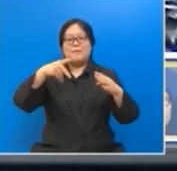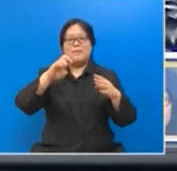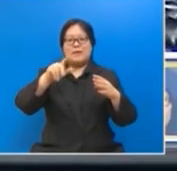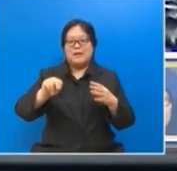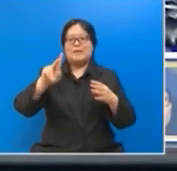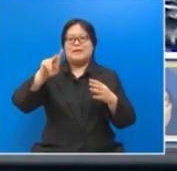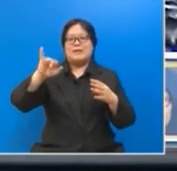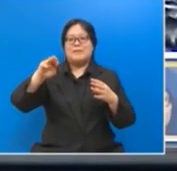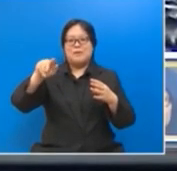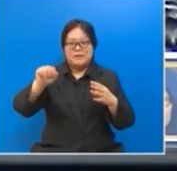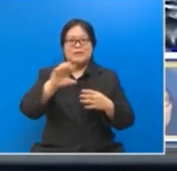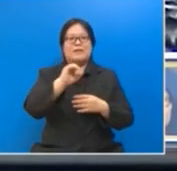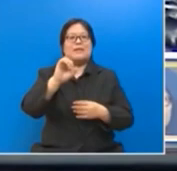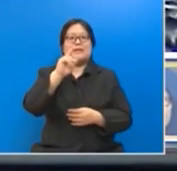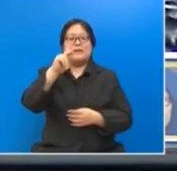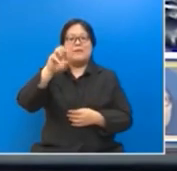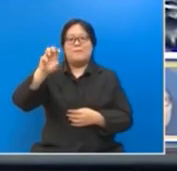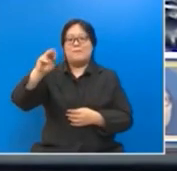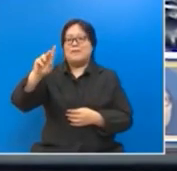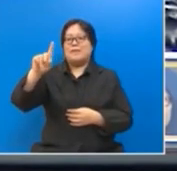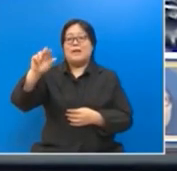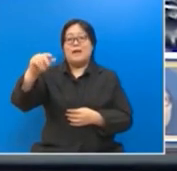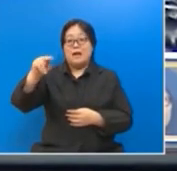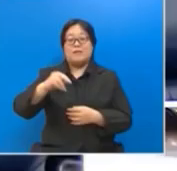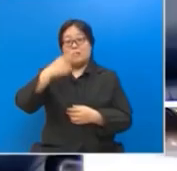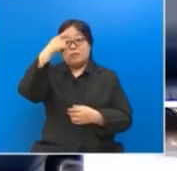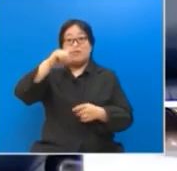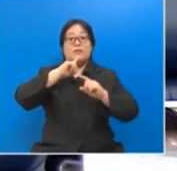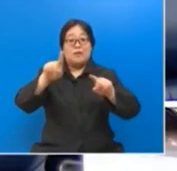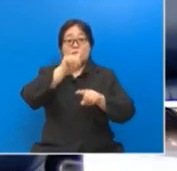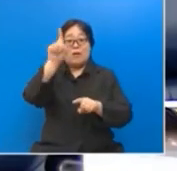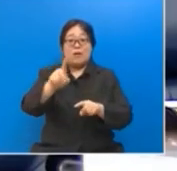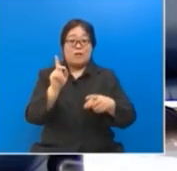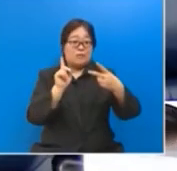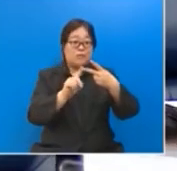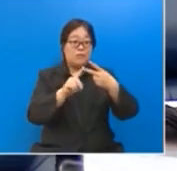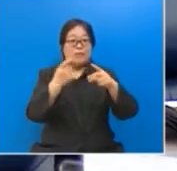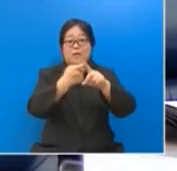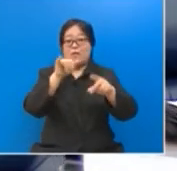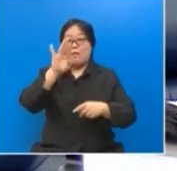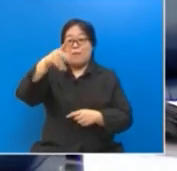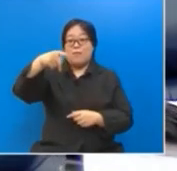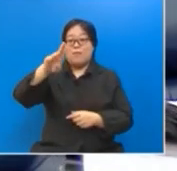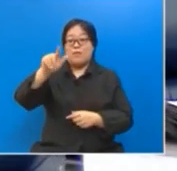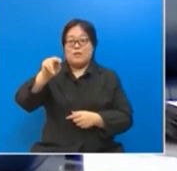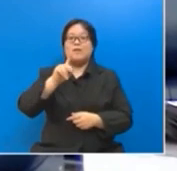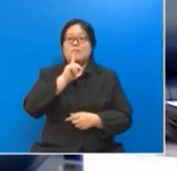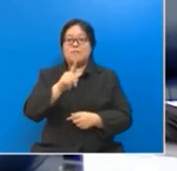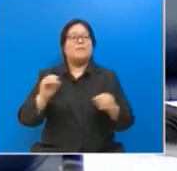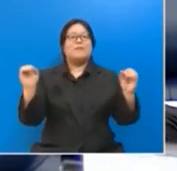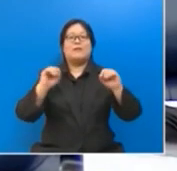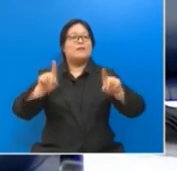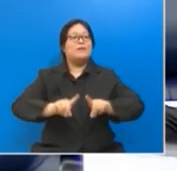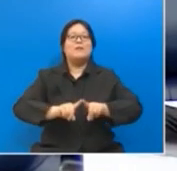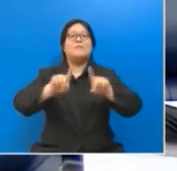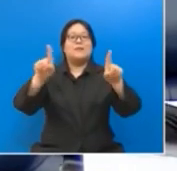SK Mandahan. Bagi menjawab soalan yang kedua daripada YB Putatan, sebenarnya tidak ada